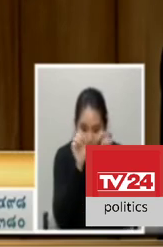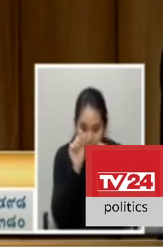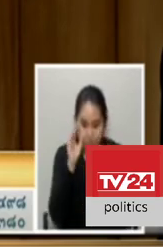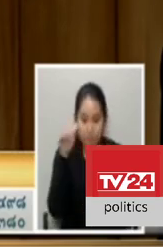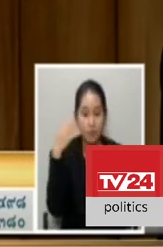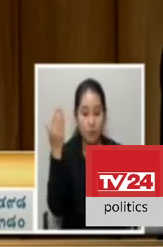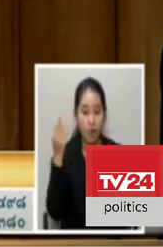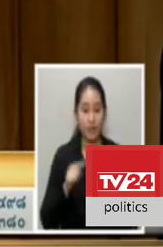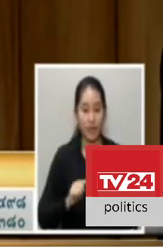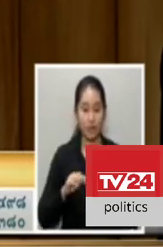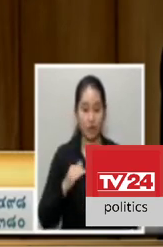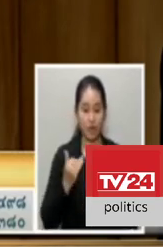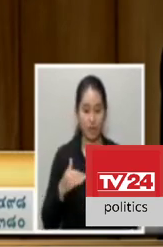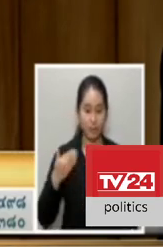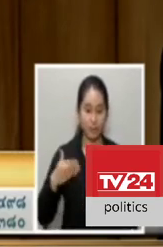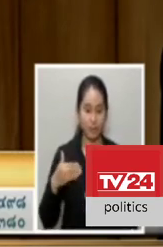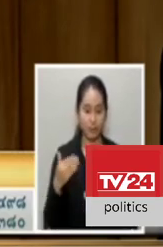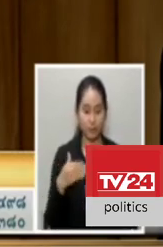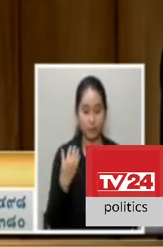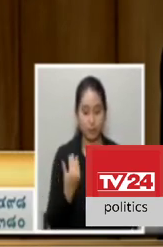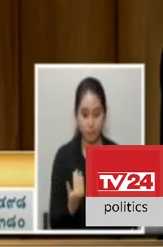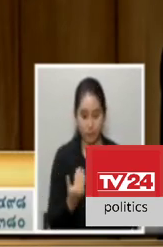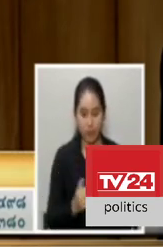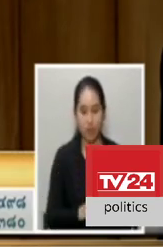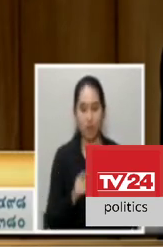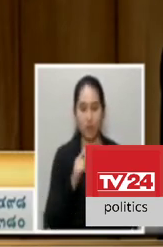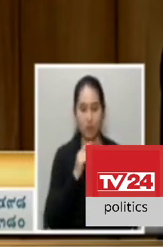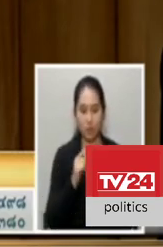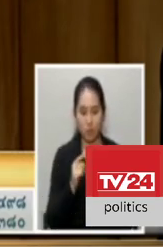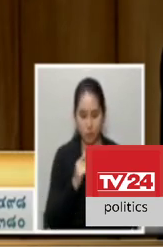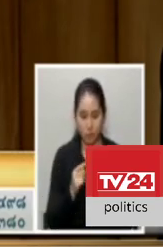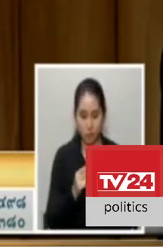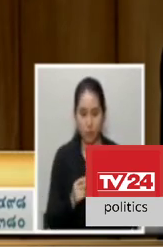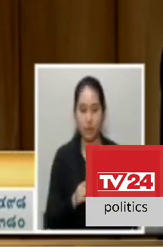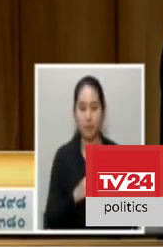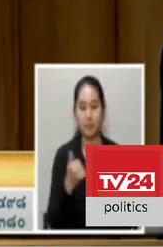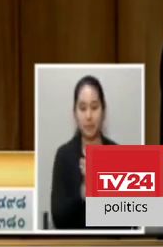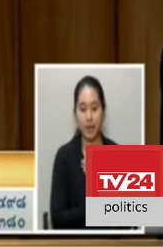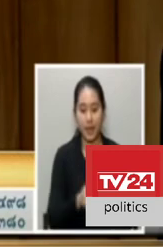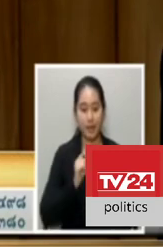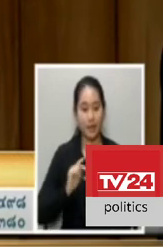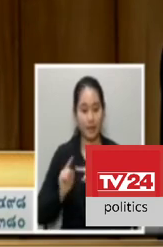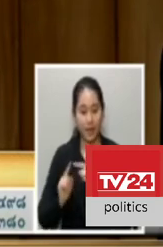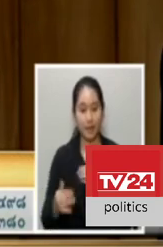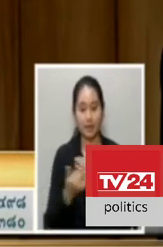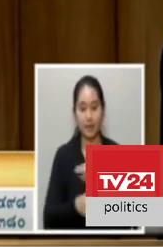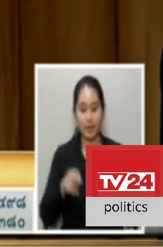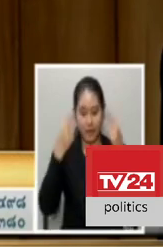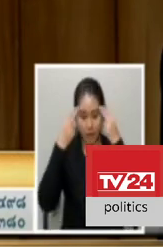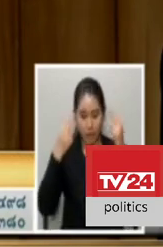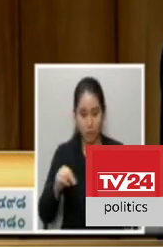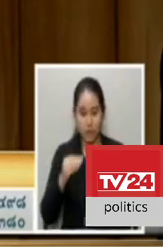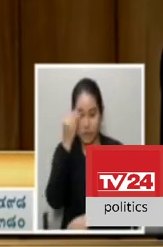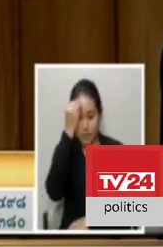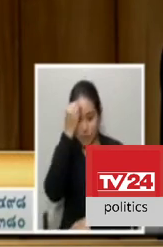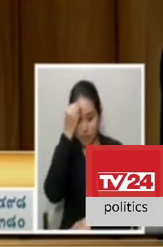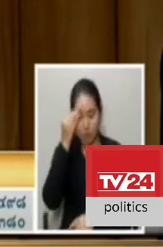วันนี้ที่มีการคุยกับอาเบะก็ดีก็นานี้ทางนายกรัฐมนตรีญี่ปุ่นอาเบะเนี่ยเป็